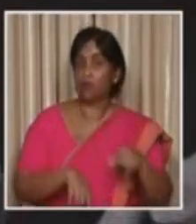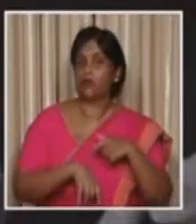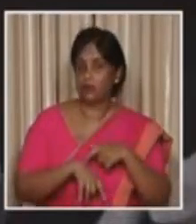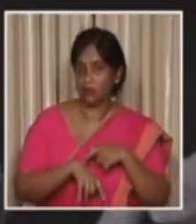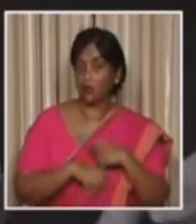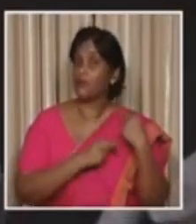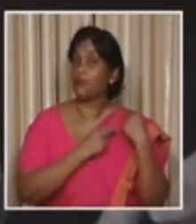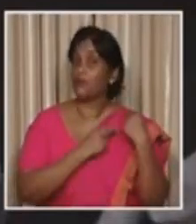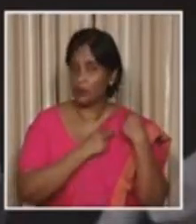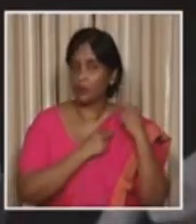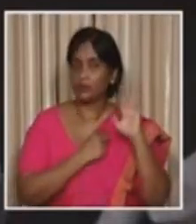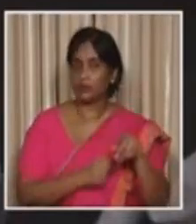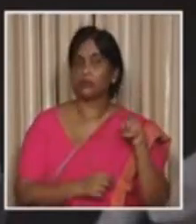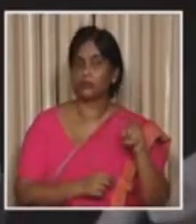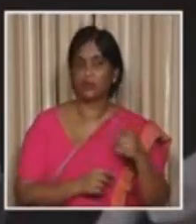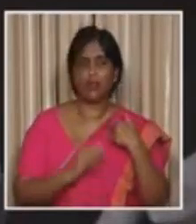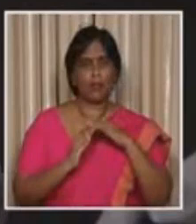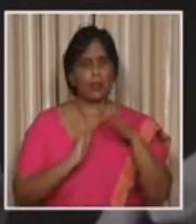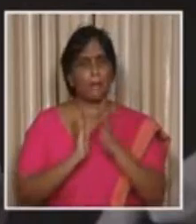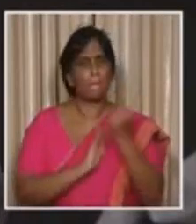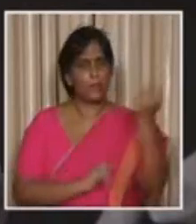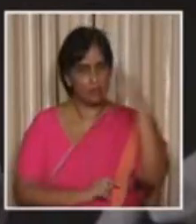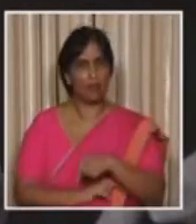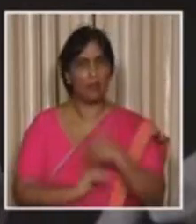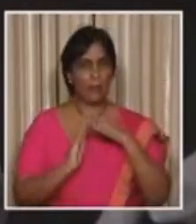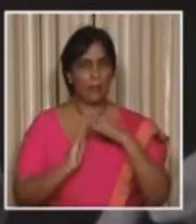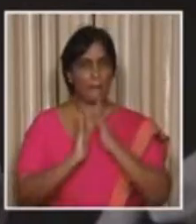අපේ වගකීමක් තියෙනවා. අපේ ගමේ පන්සලට ආවා.